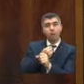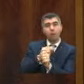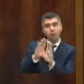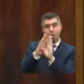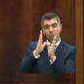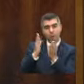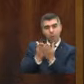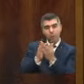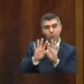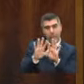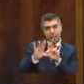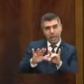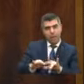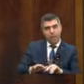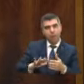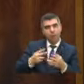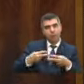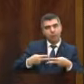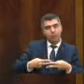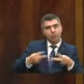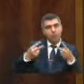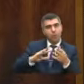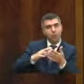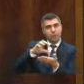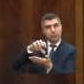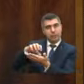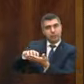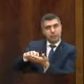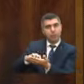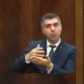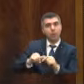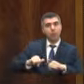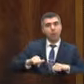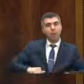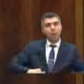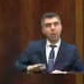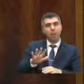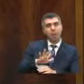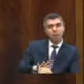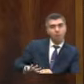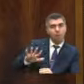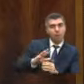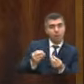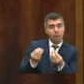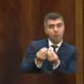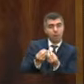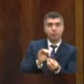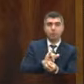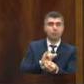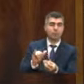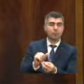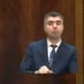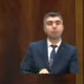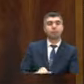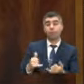والتقارير المعممة الصادرة عن مختلف الجهات الحكومية والهيئات التابعة لها. ونغتنم